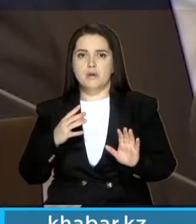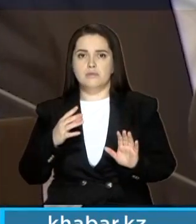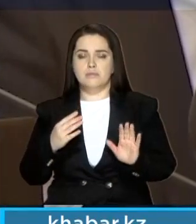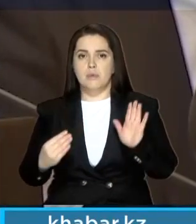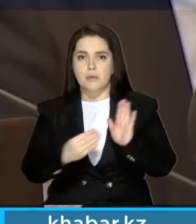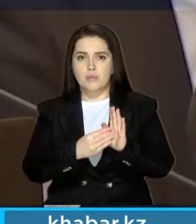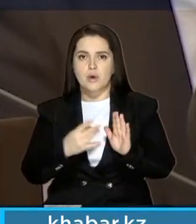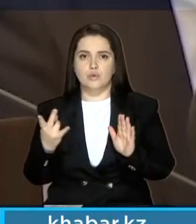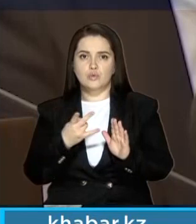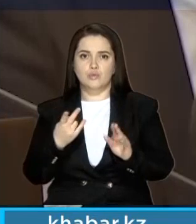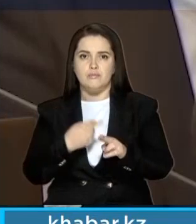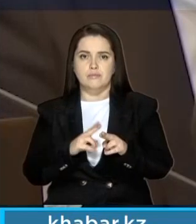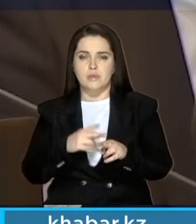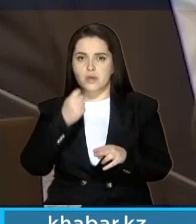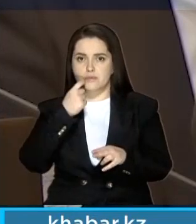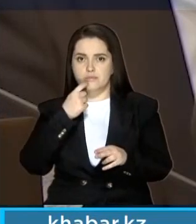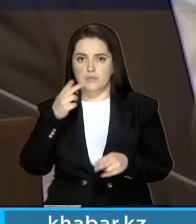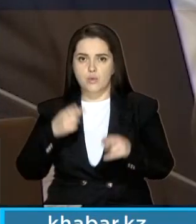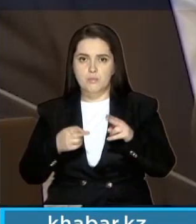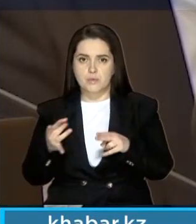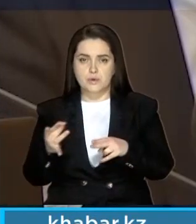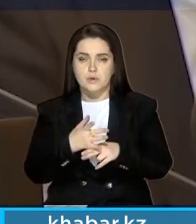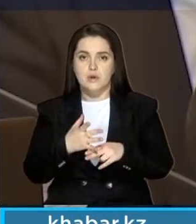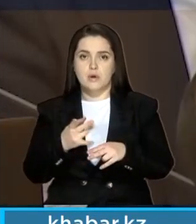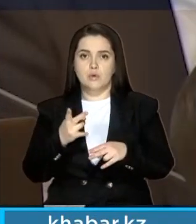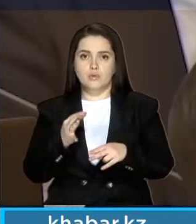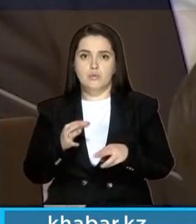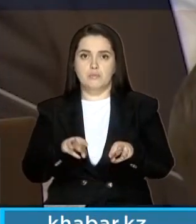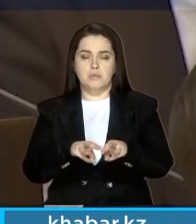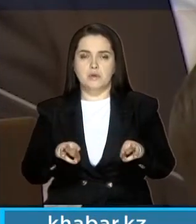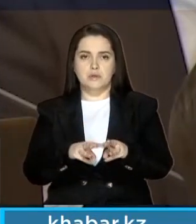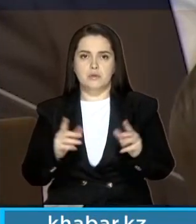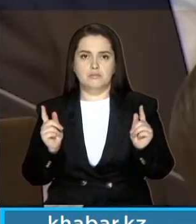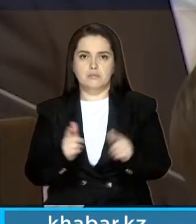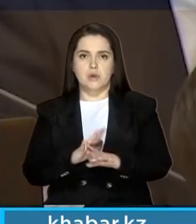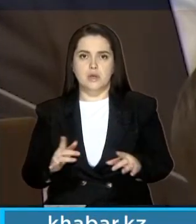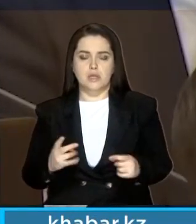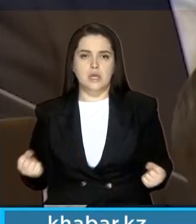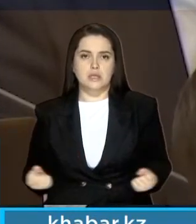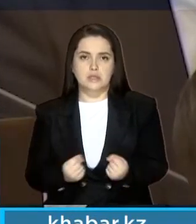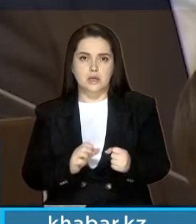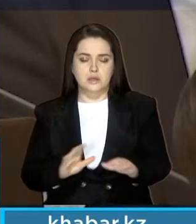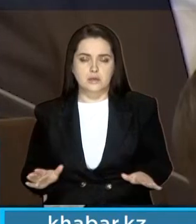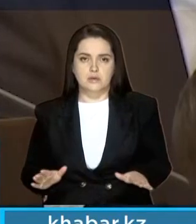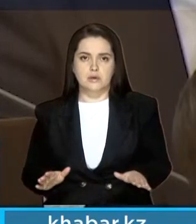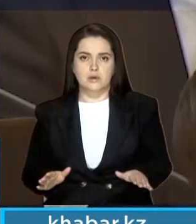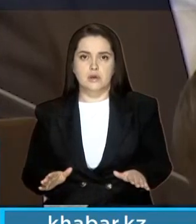педофилов. Но на наше правительство, показав свою несостоятельность, не поддержали данную нужную